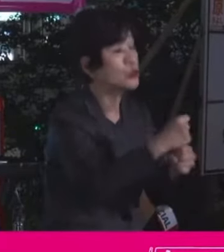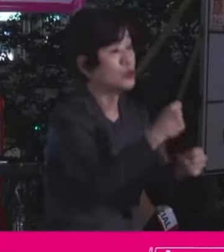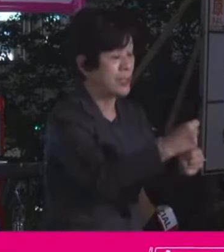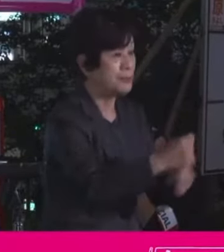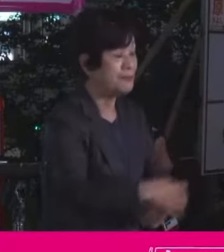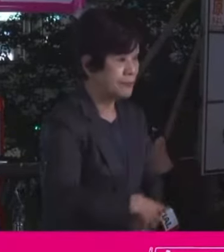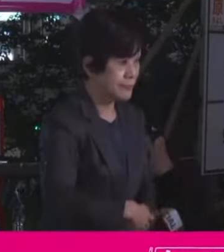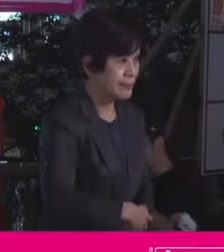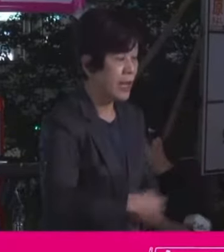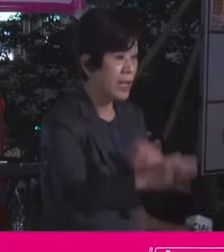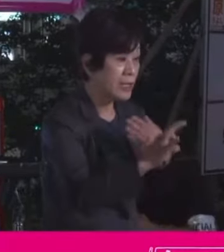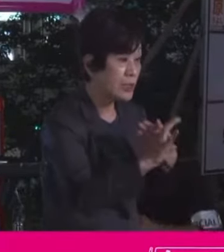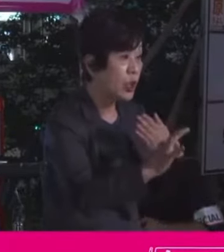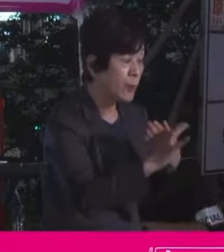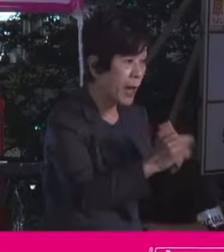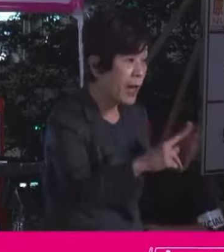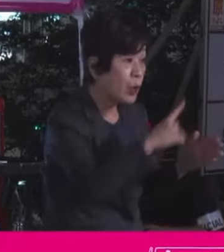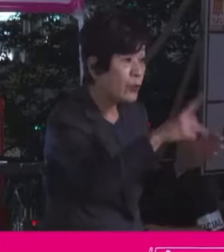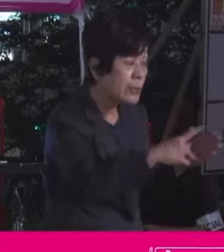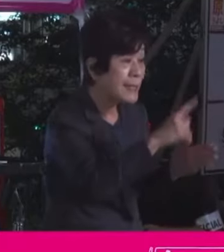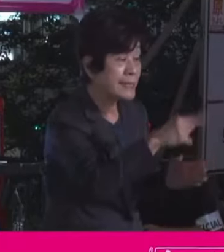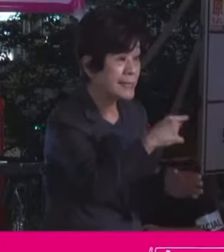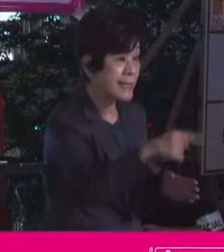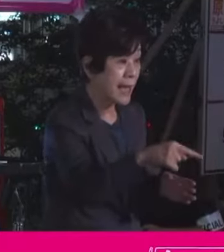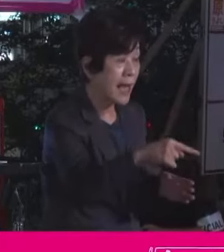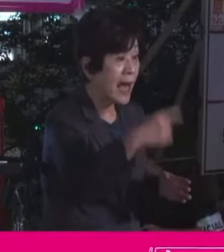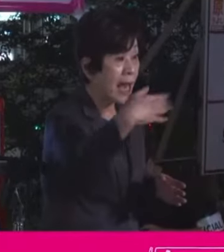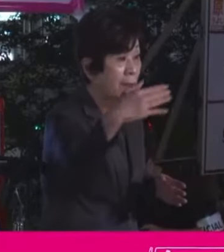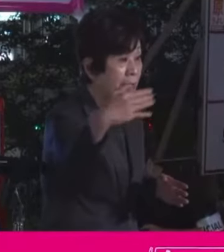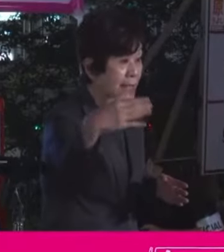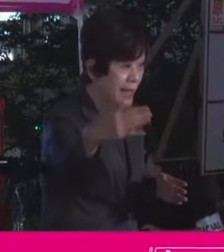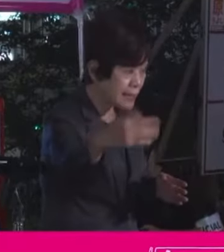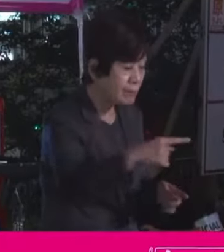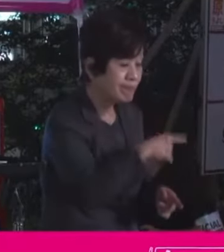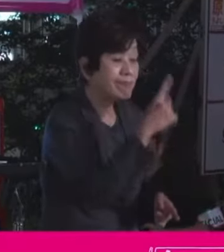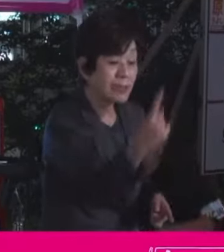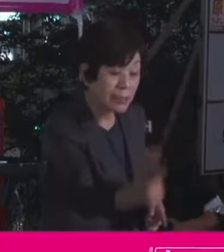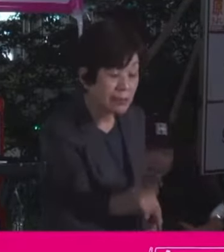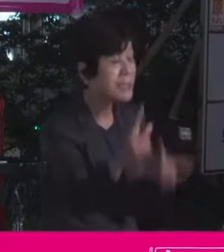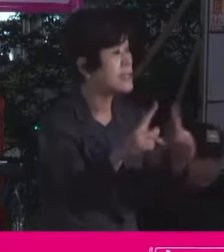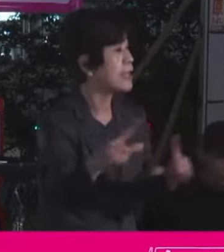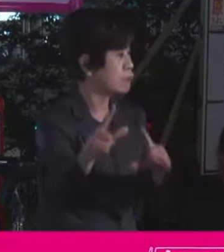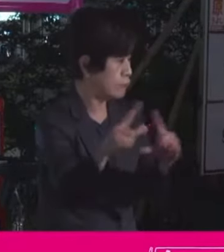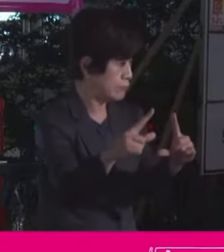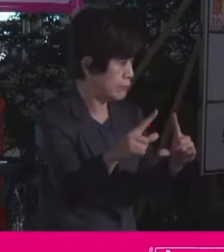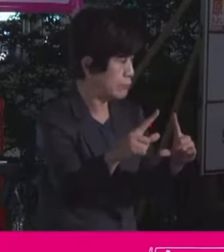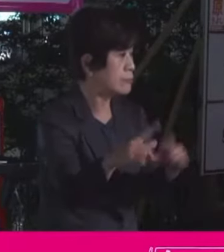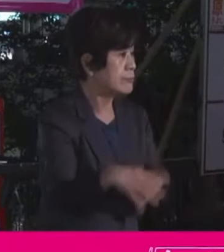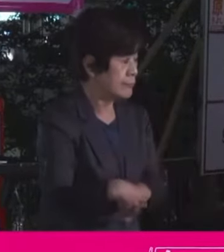ばフィリピンがアメリカに常駐して常駐するとするでしょ、